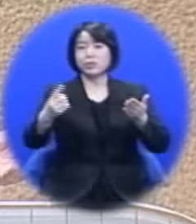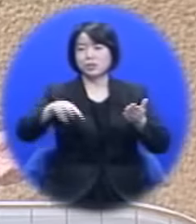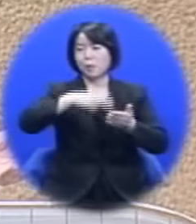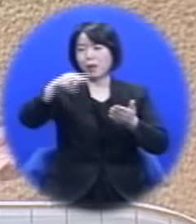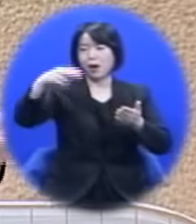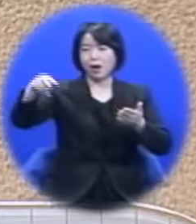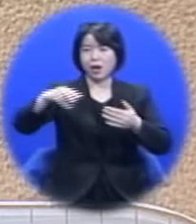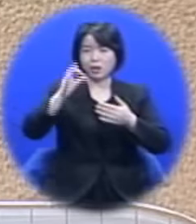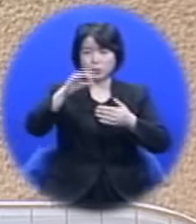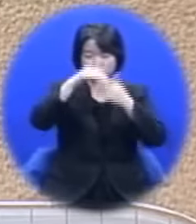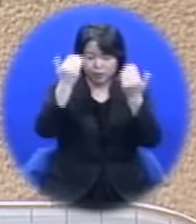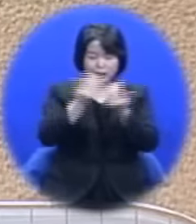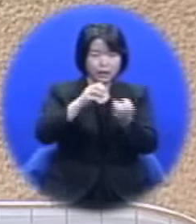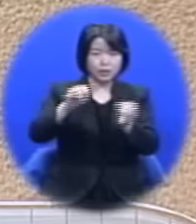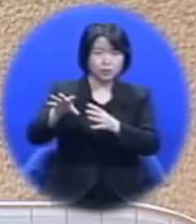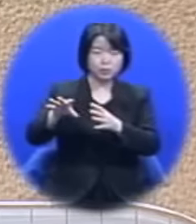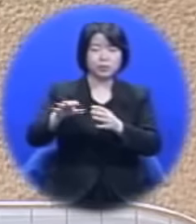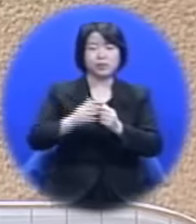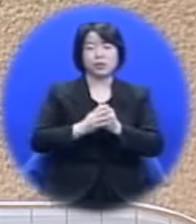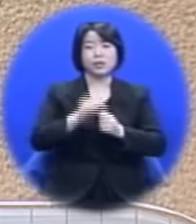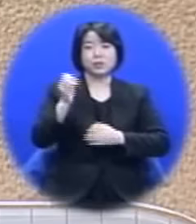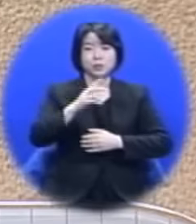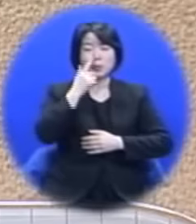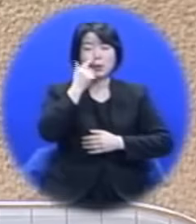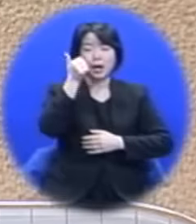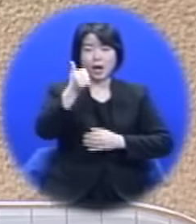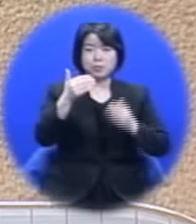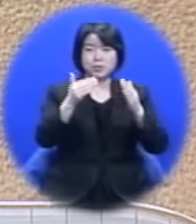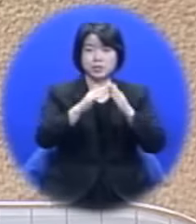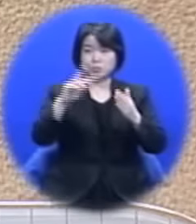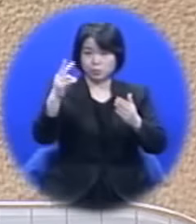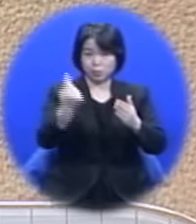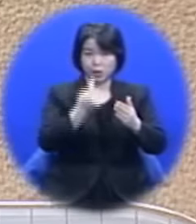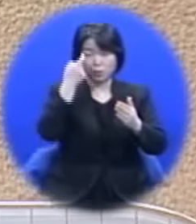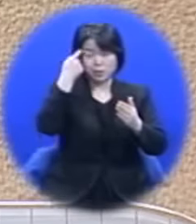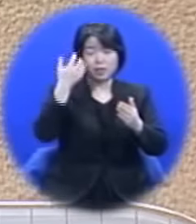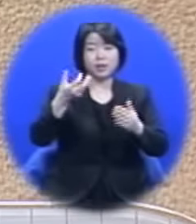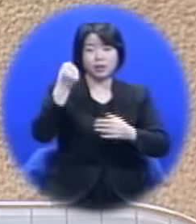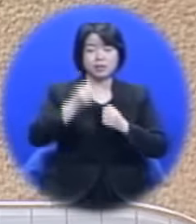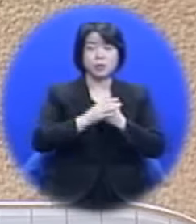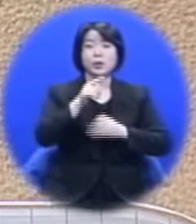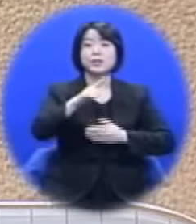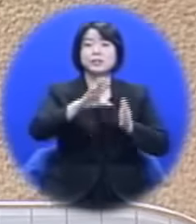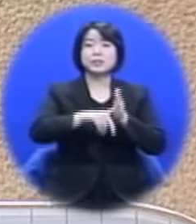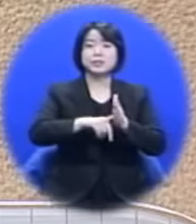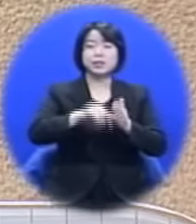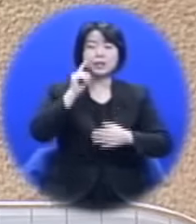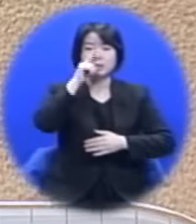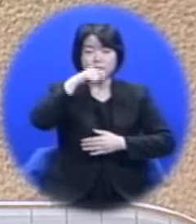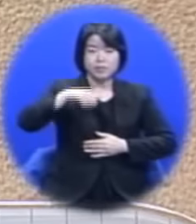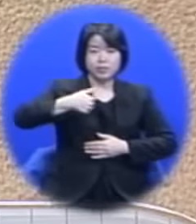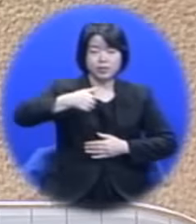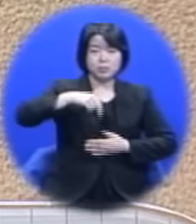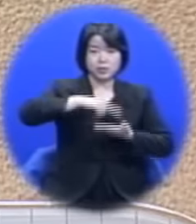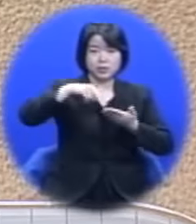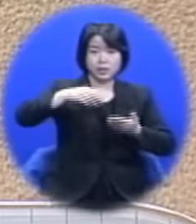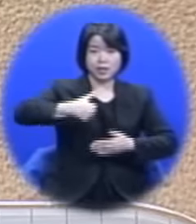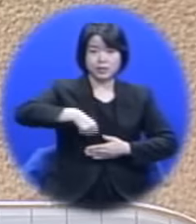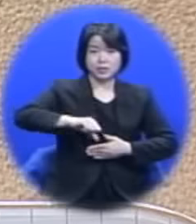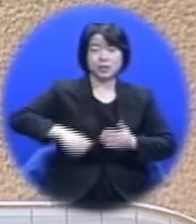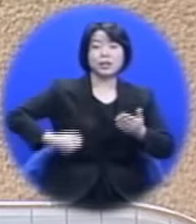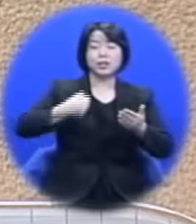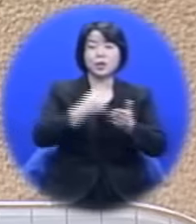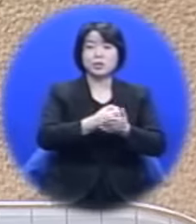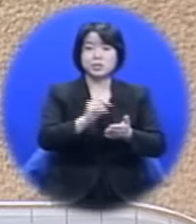잃어버리고 그리고 아버지 집으로 돌아가려고 생각합니다 그 자가 결심한게 뭔지